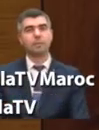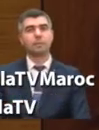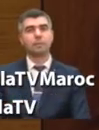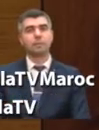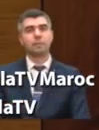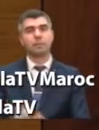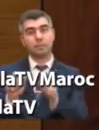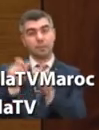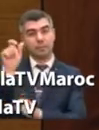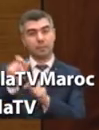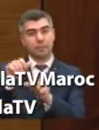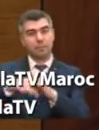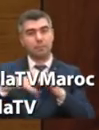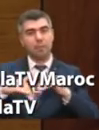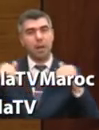السيدات والسادة النواب.